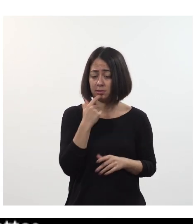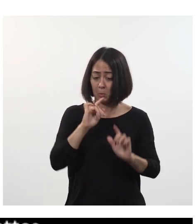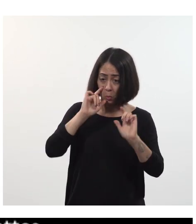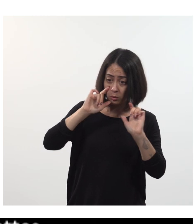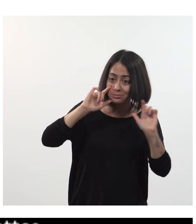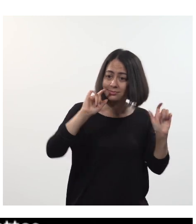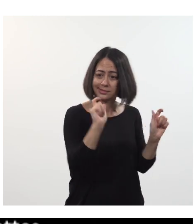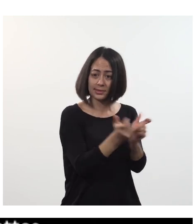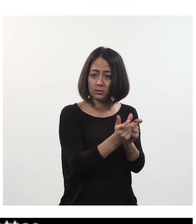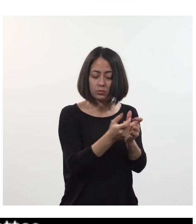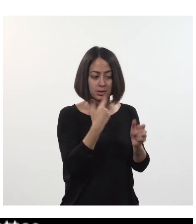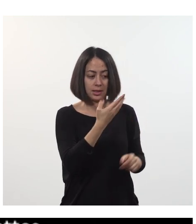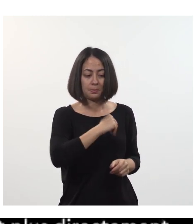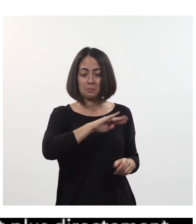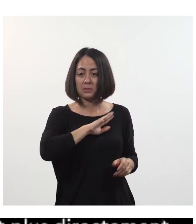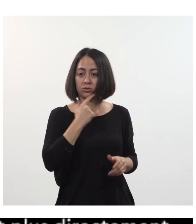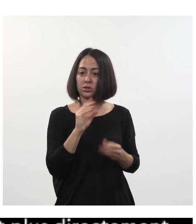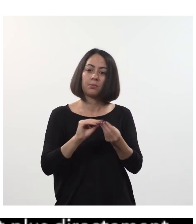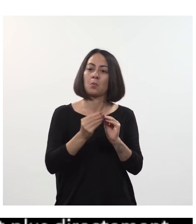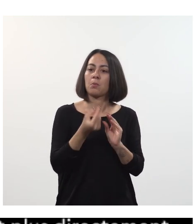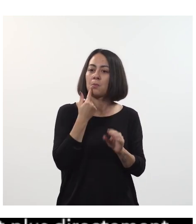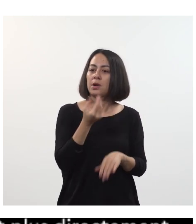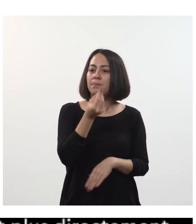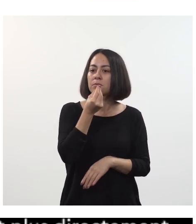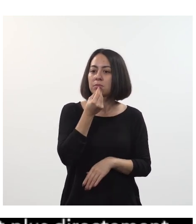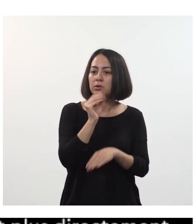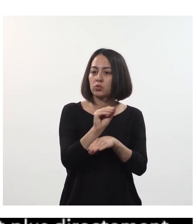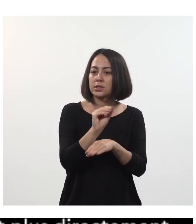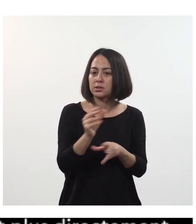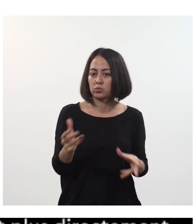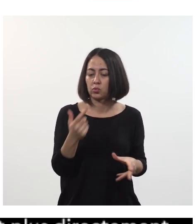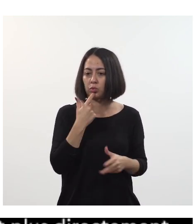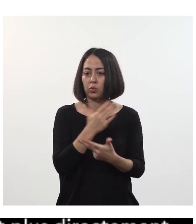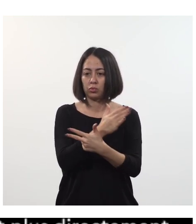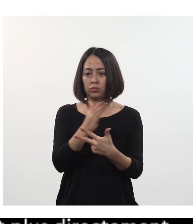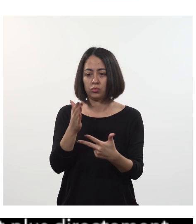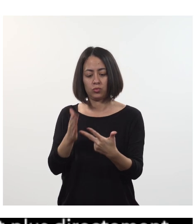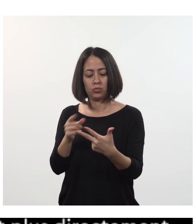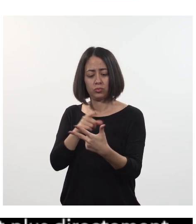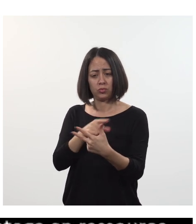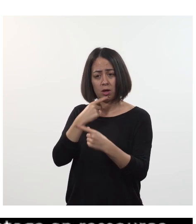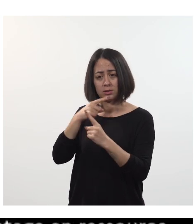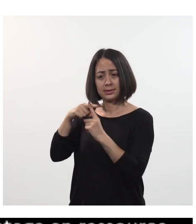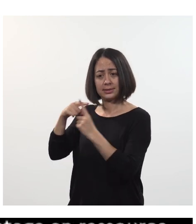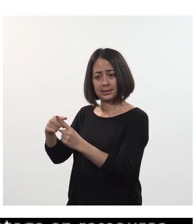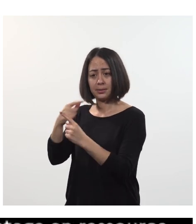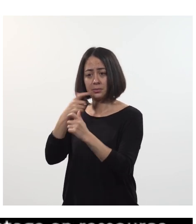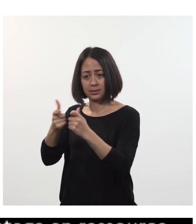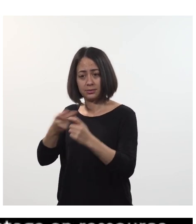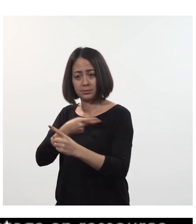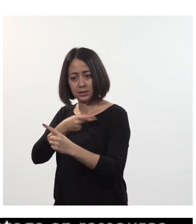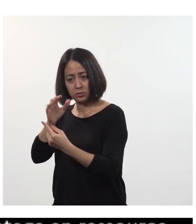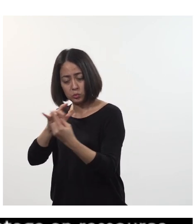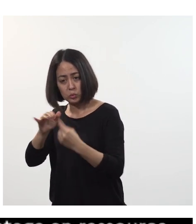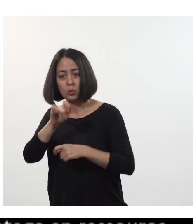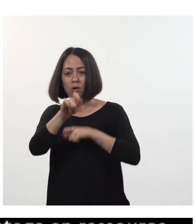problème nutritionnel. Donc, on en a réalisé trois. Un pour les établissements médico-sociaux, un autre pour les soignants à